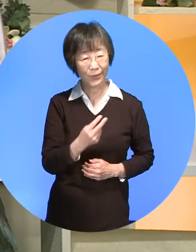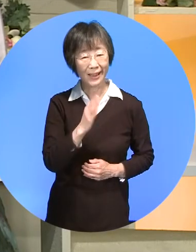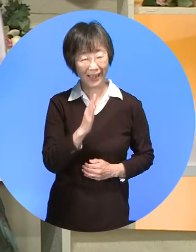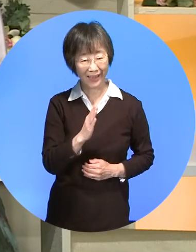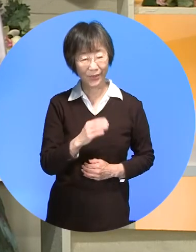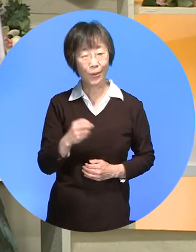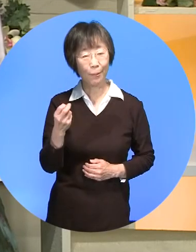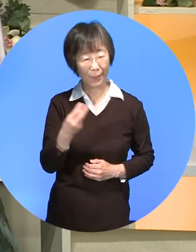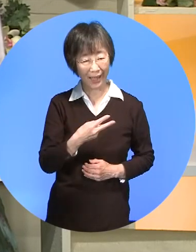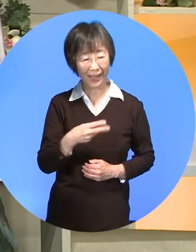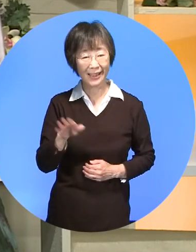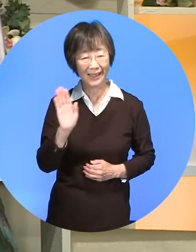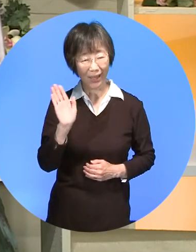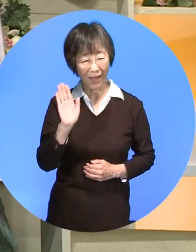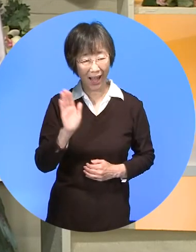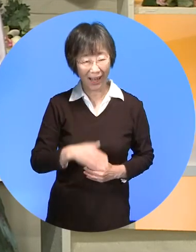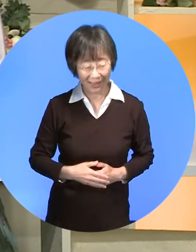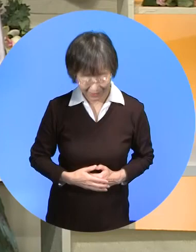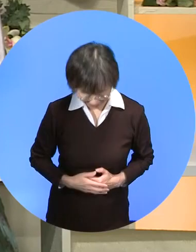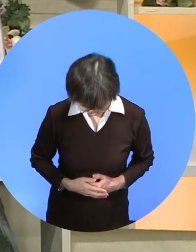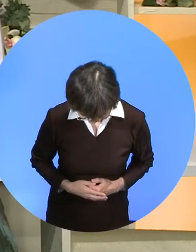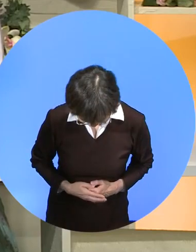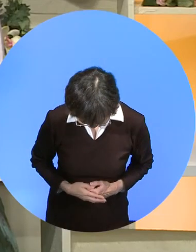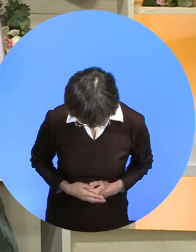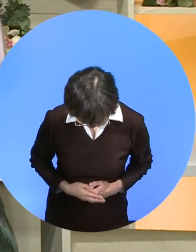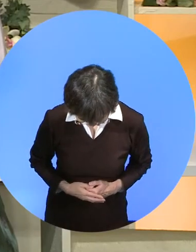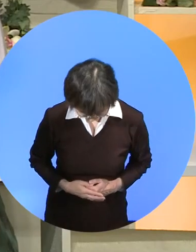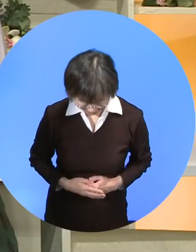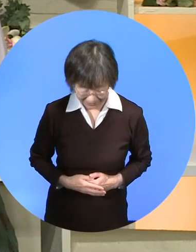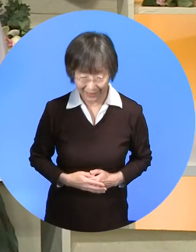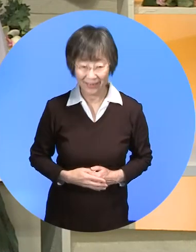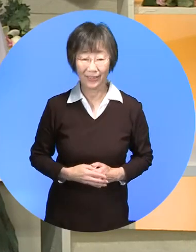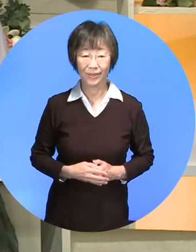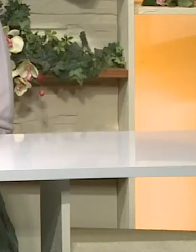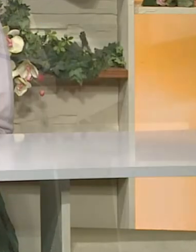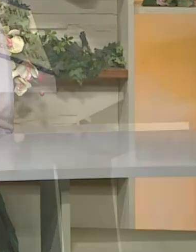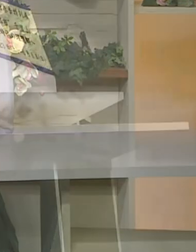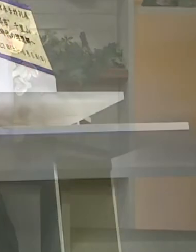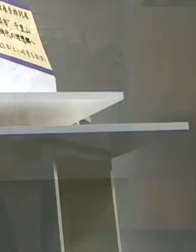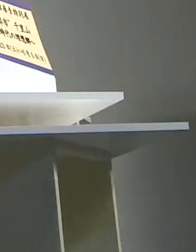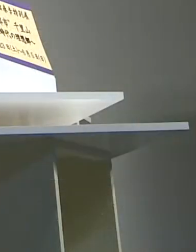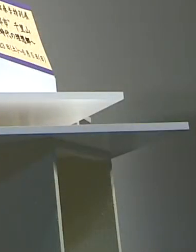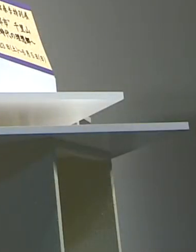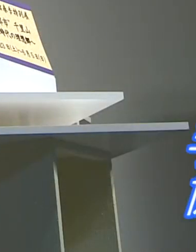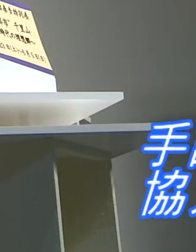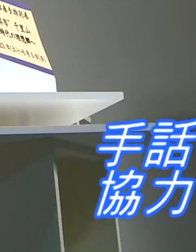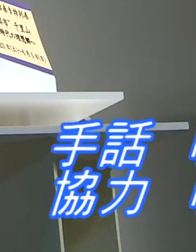ご覧ください。それではまた、さようなら。 さようなら。